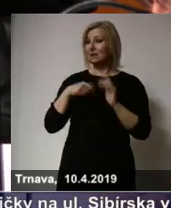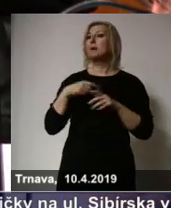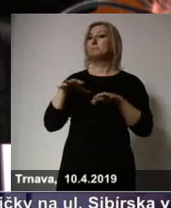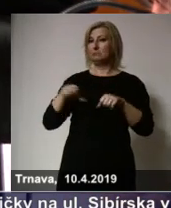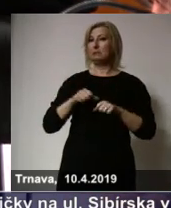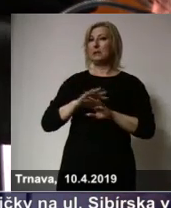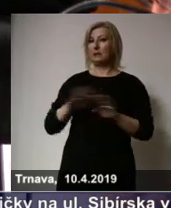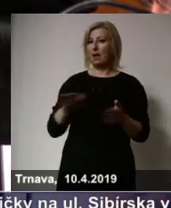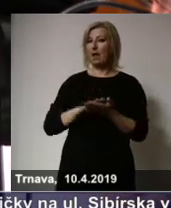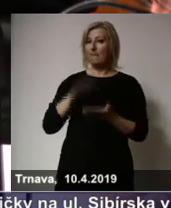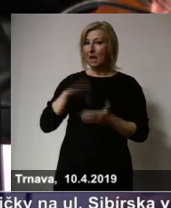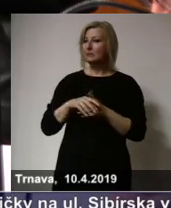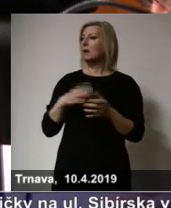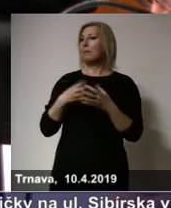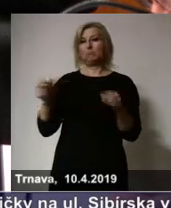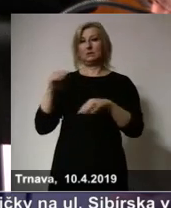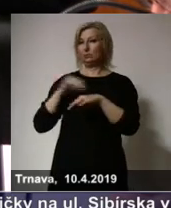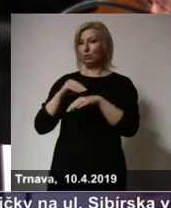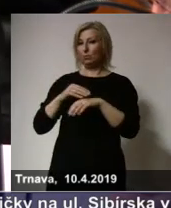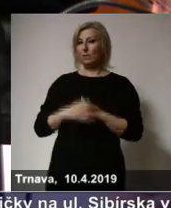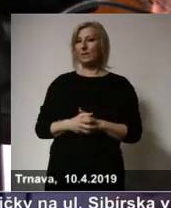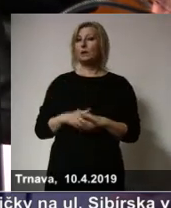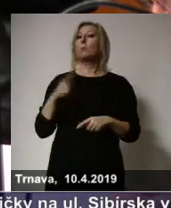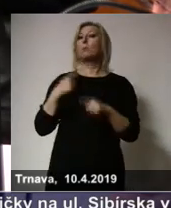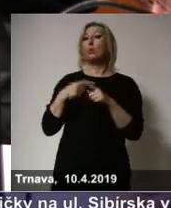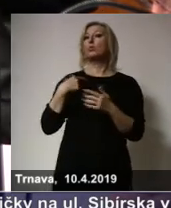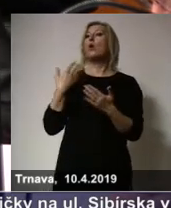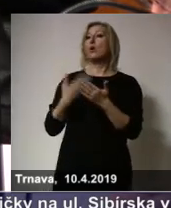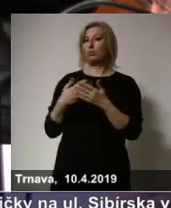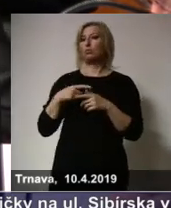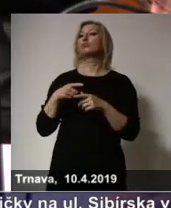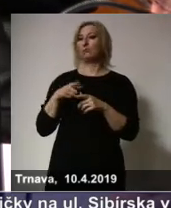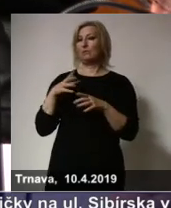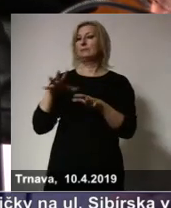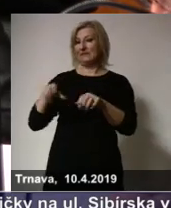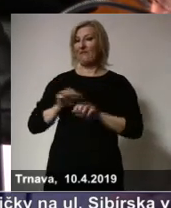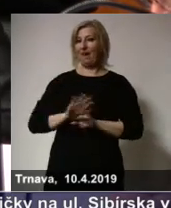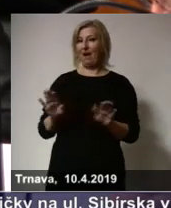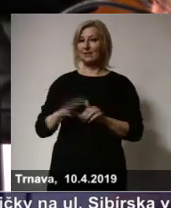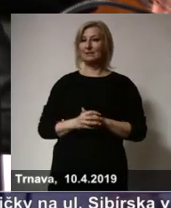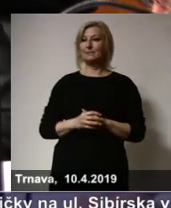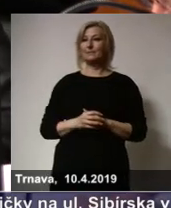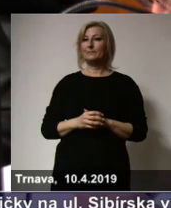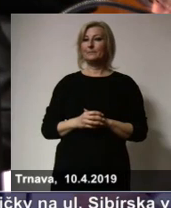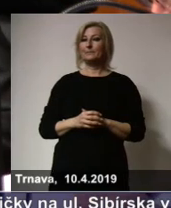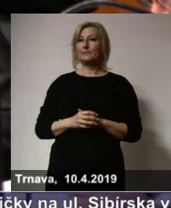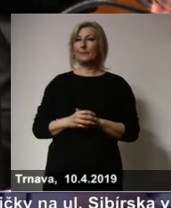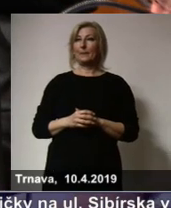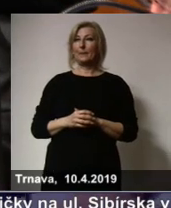bez pripomienok a odporúča ho schváliť. Návrh